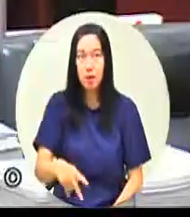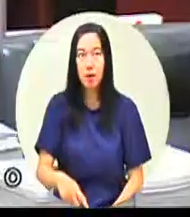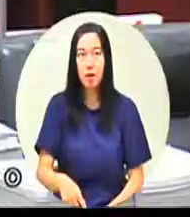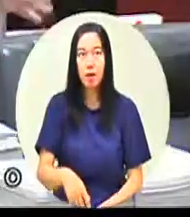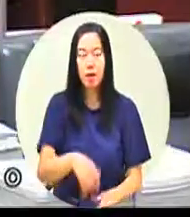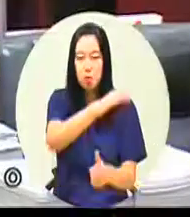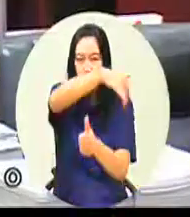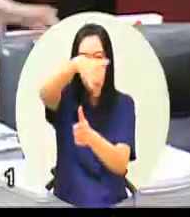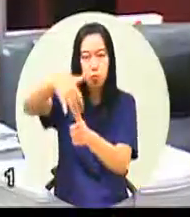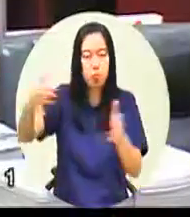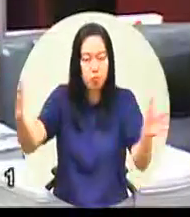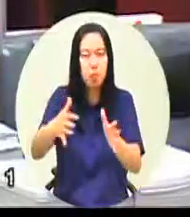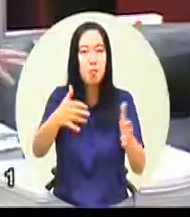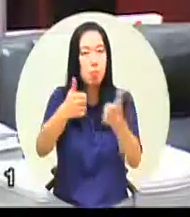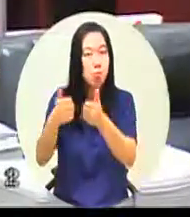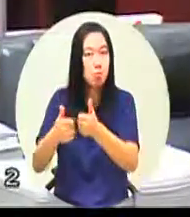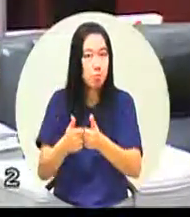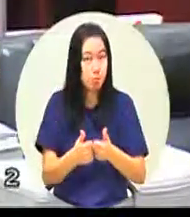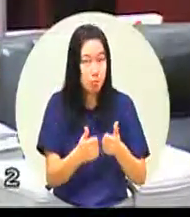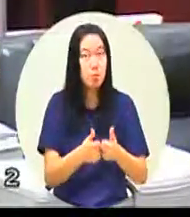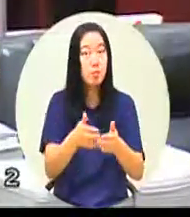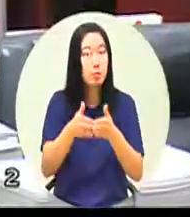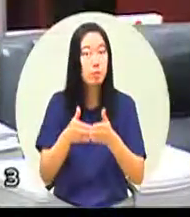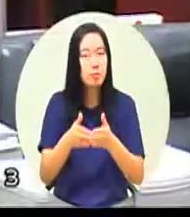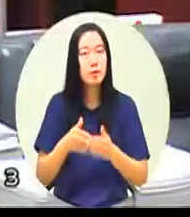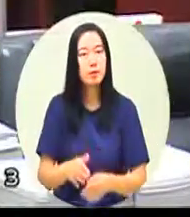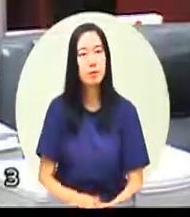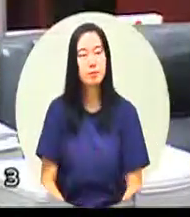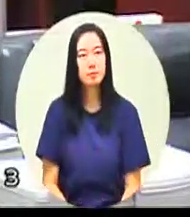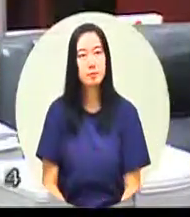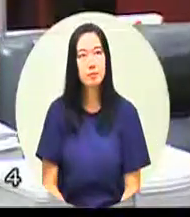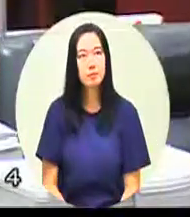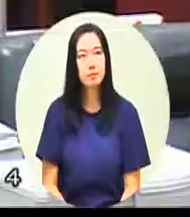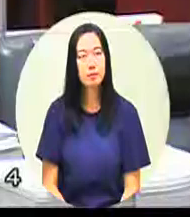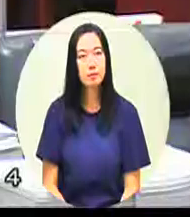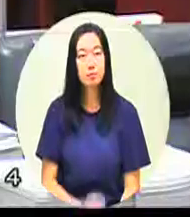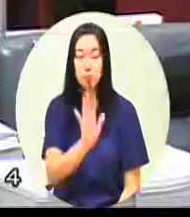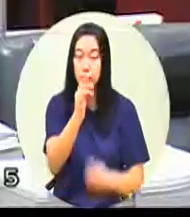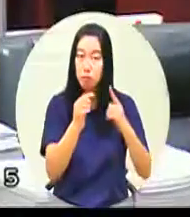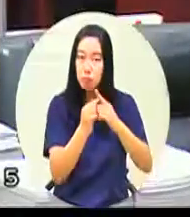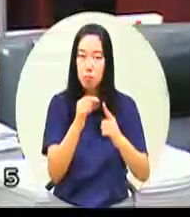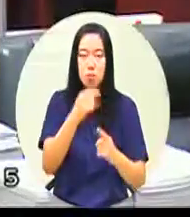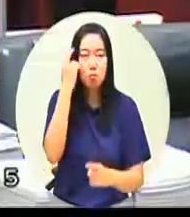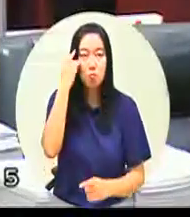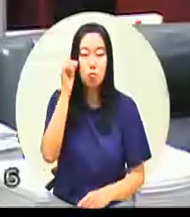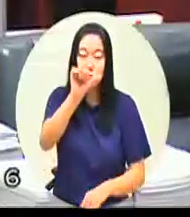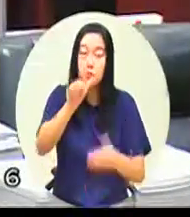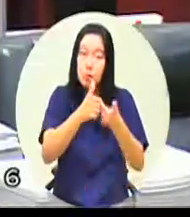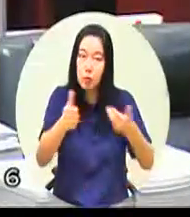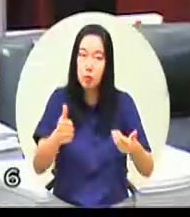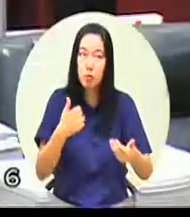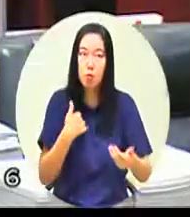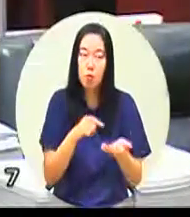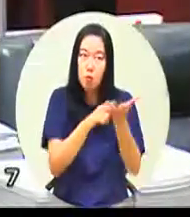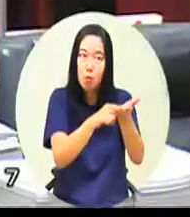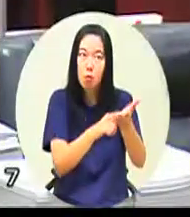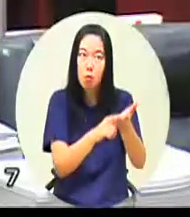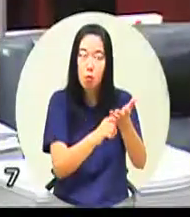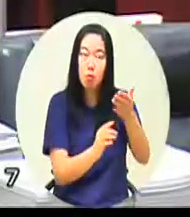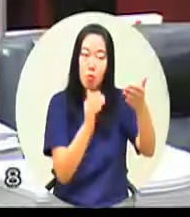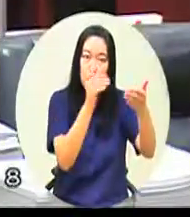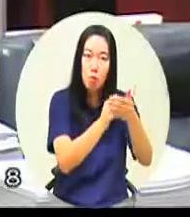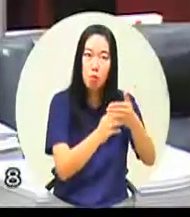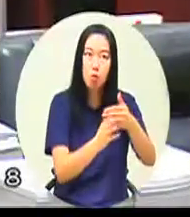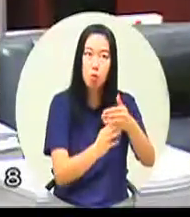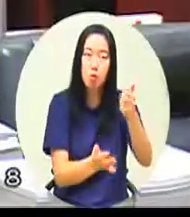以人家承办人对这种认定有需要。有的人我准我5分已经达到2成以上他